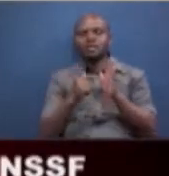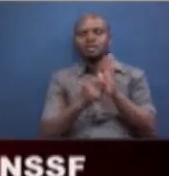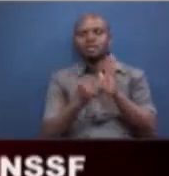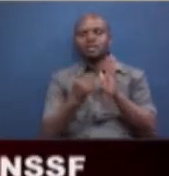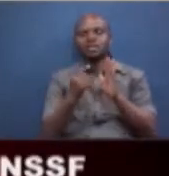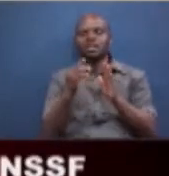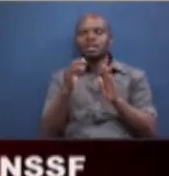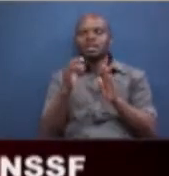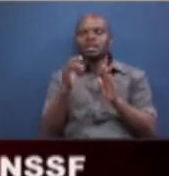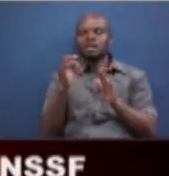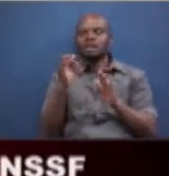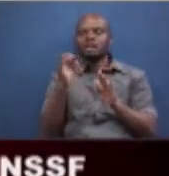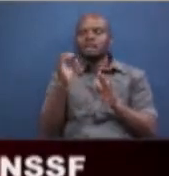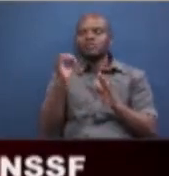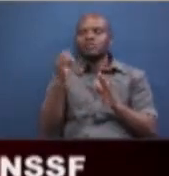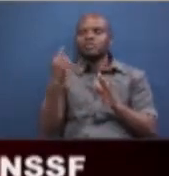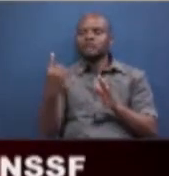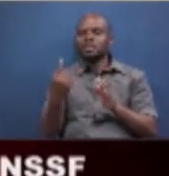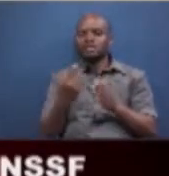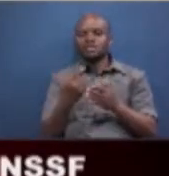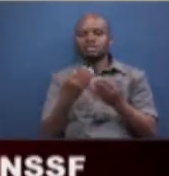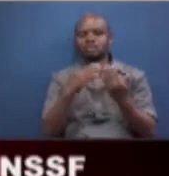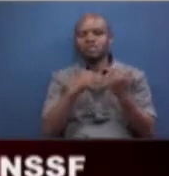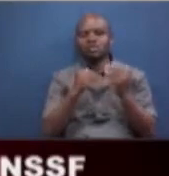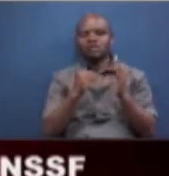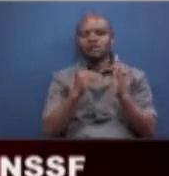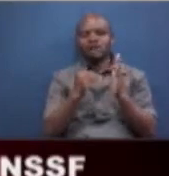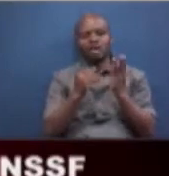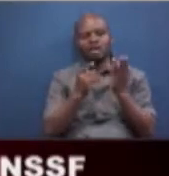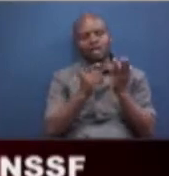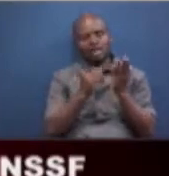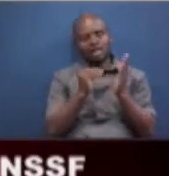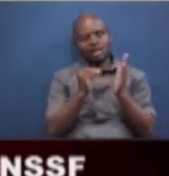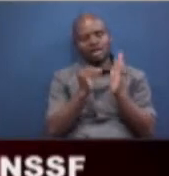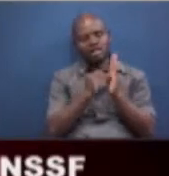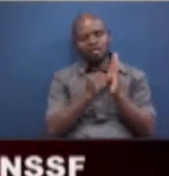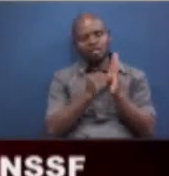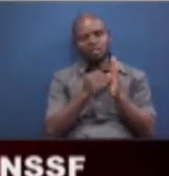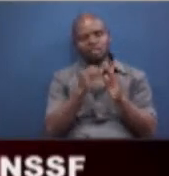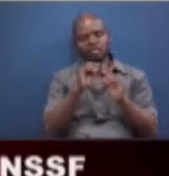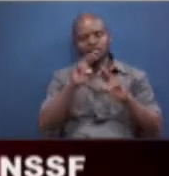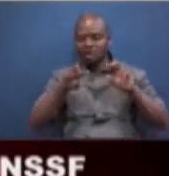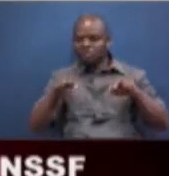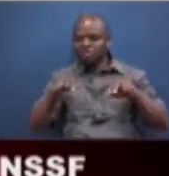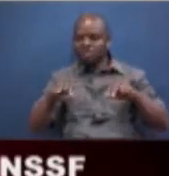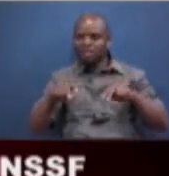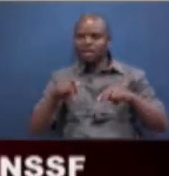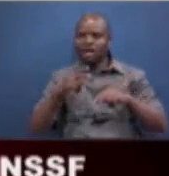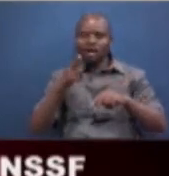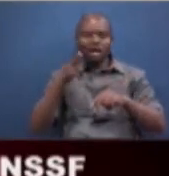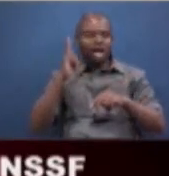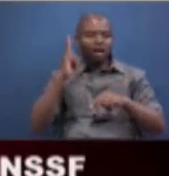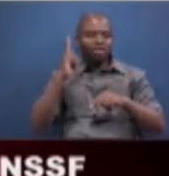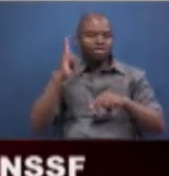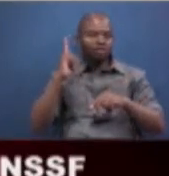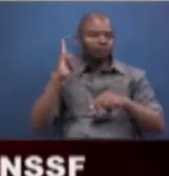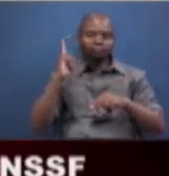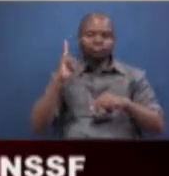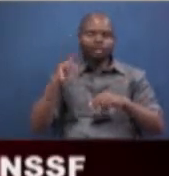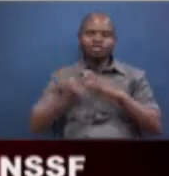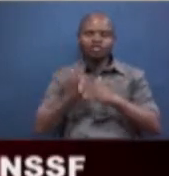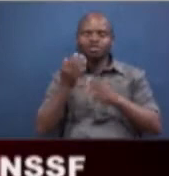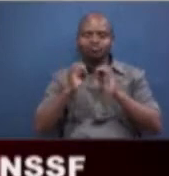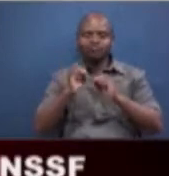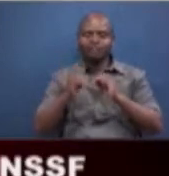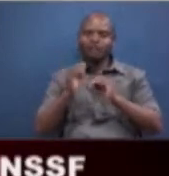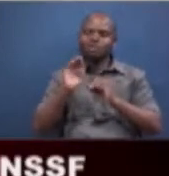trilioni moja nukta zero moja mwaka jana 21-22 ni kwa mujibu wa hesabu ambazo zimekaguliwa, na haijatokea hiyo kwenye historia ya mfuko. Tukana wawekezaji